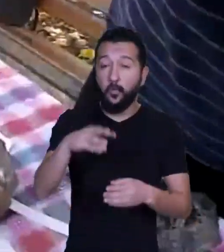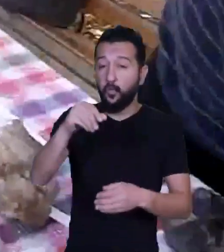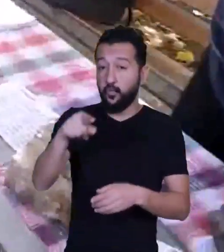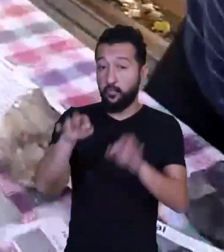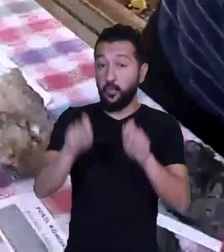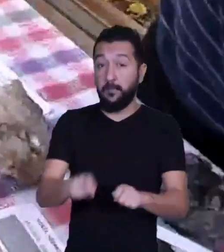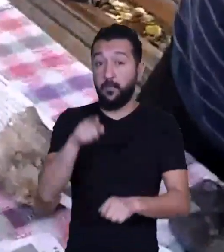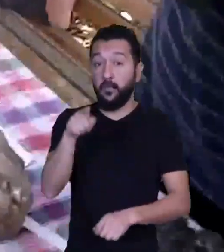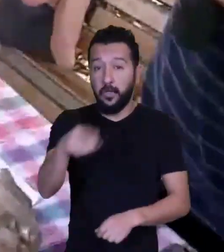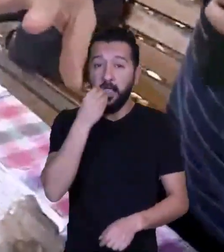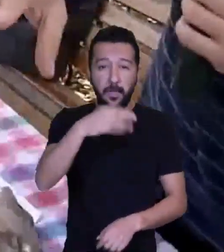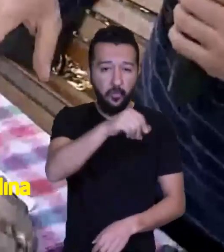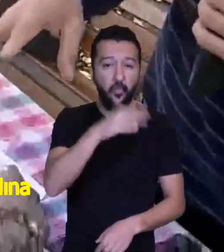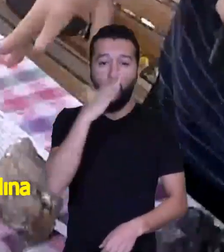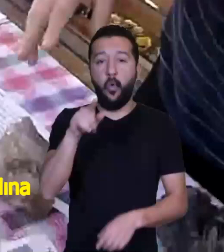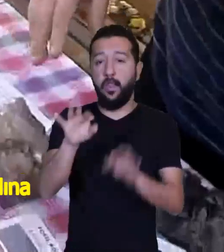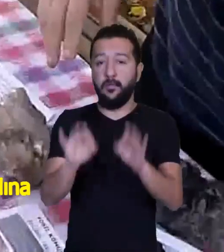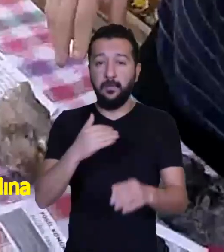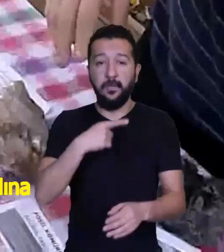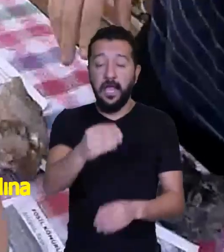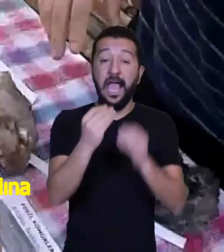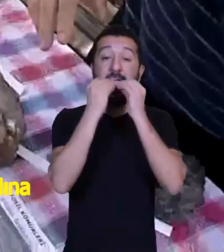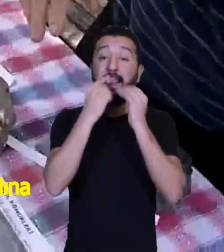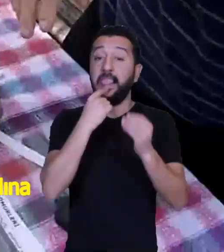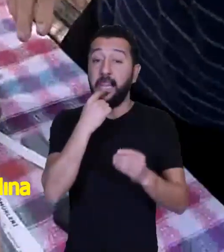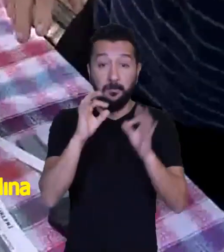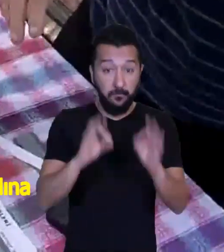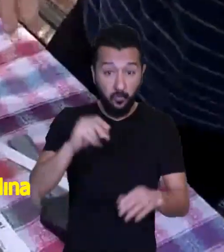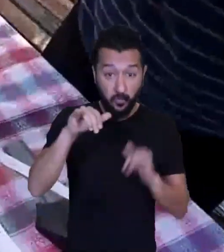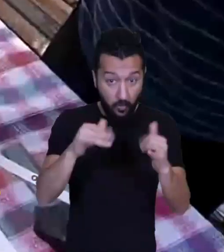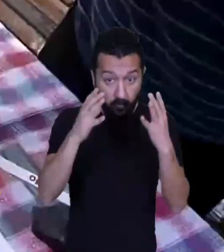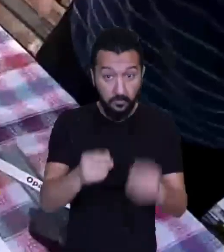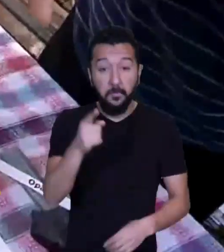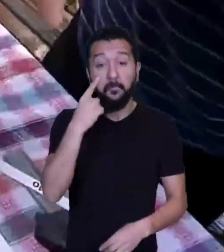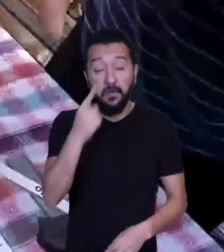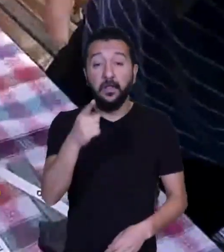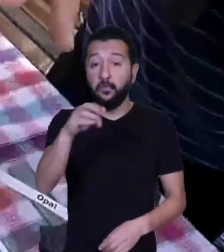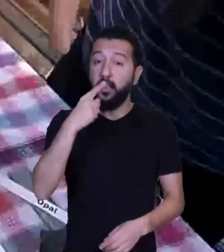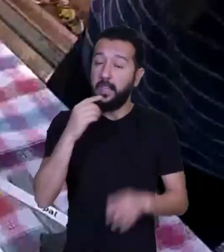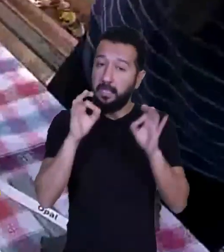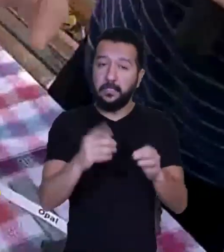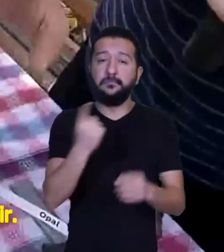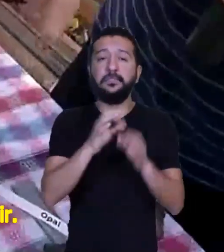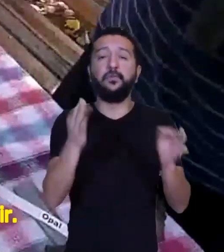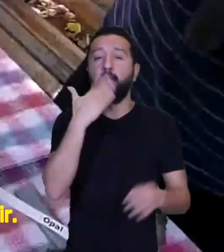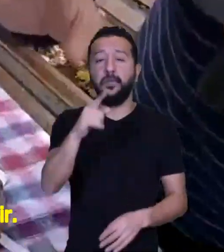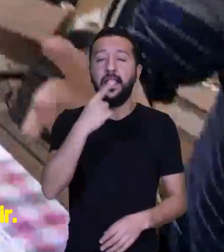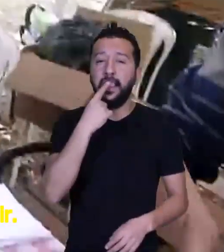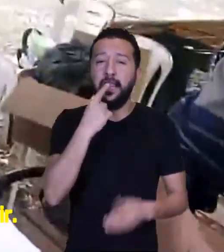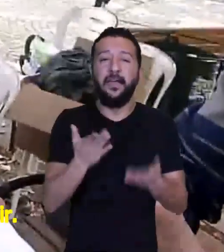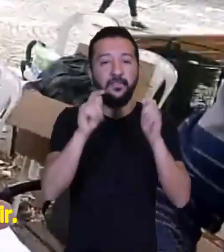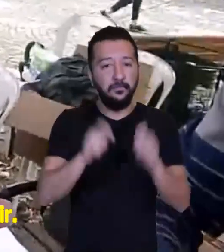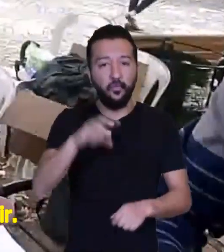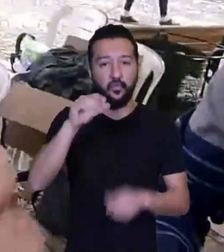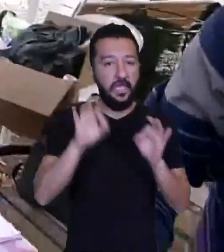Bundan üretiliyor. Sofra tuzu. Doğal hali bu. Şimdi ben bunu ağzıma tadına baksam tuz gibi olur mu acaba? Bakabilirsiniz, tuz gibidir. Hiçbir şey olmaz. Dilinize hafif